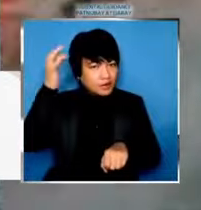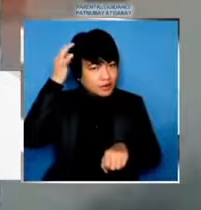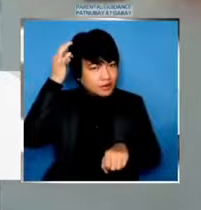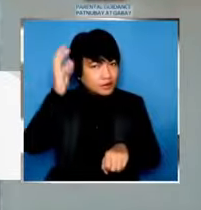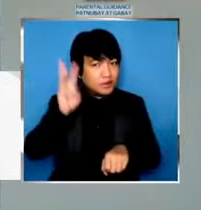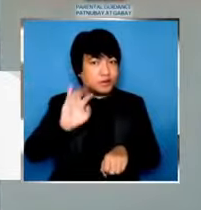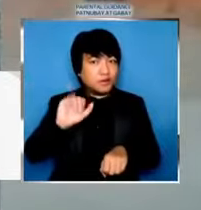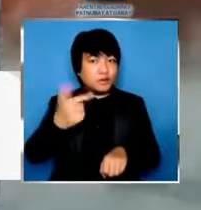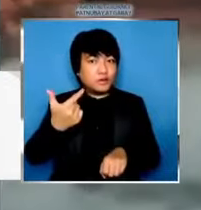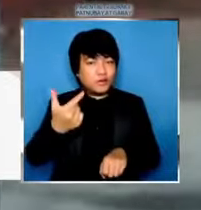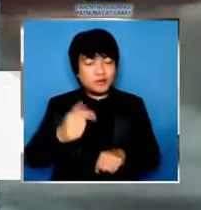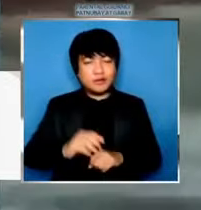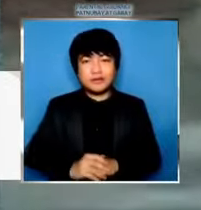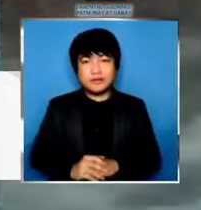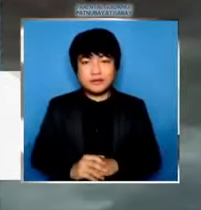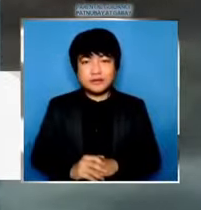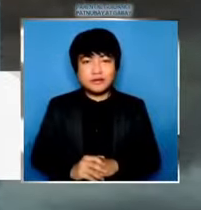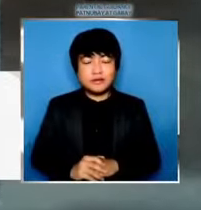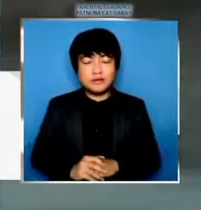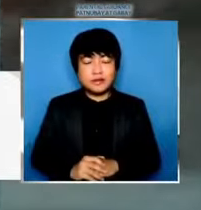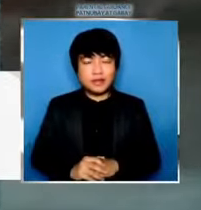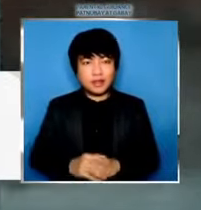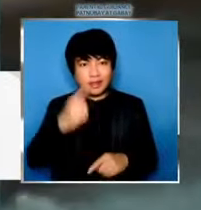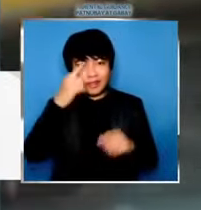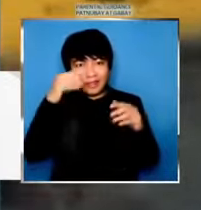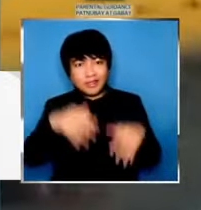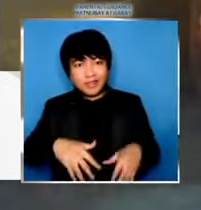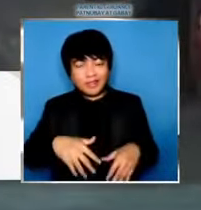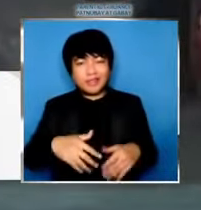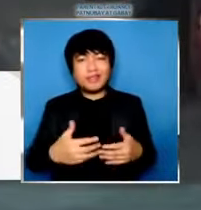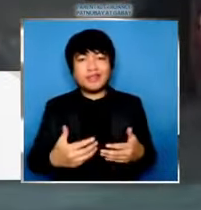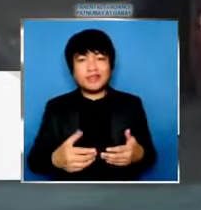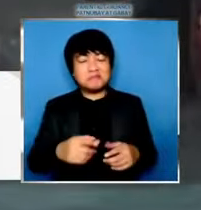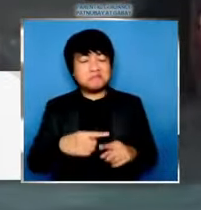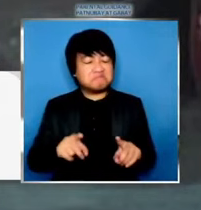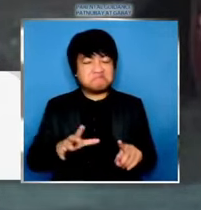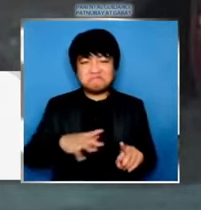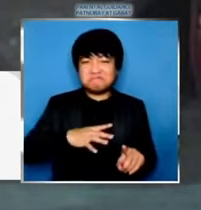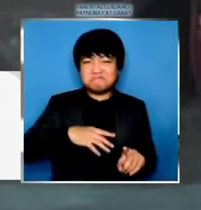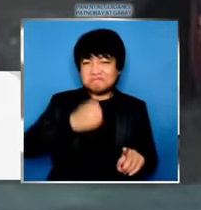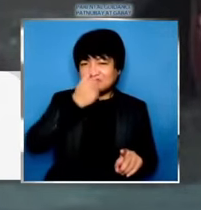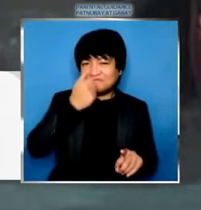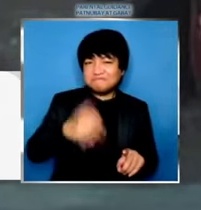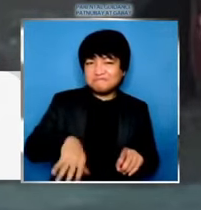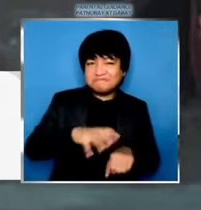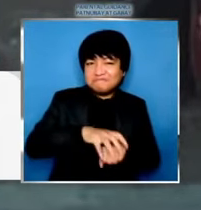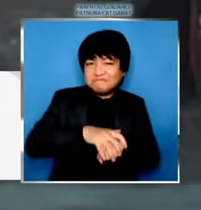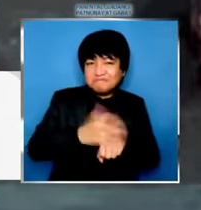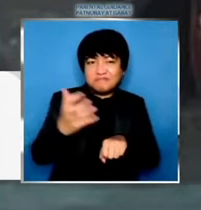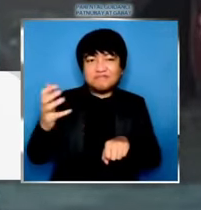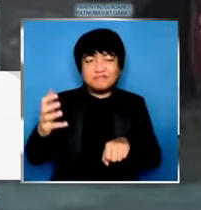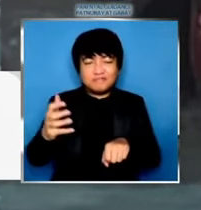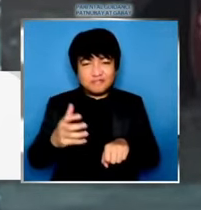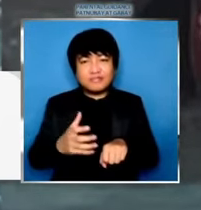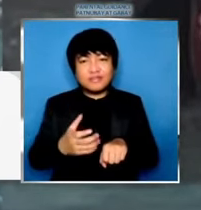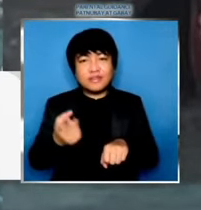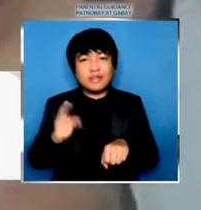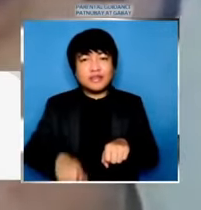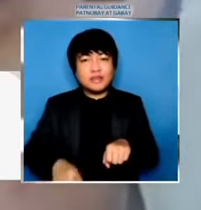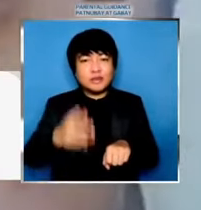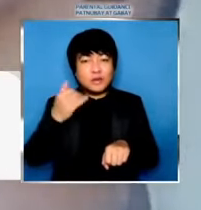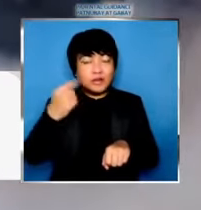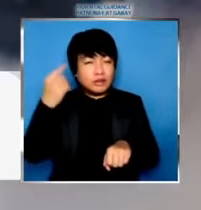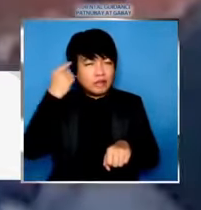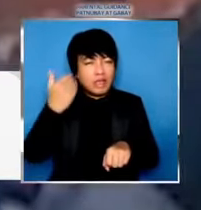sa ride. Nagkagulatan man sila sa nangyari, hindi naman niya ikinakahiya ang natanggalan ng wig. Nagamit niya dahil sa kanyang iniindang kondisyon